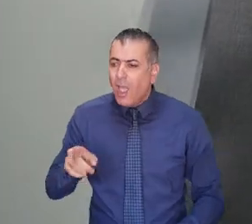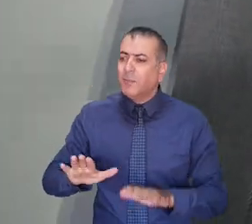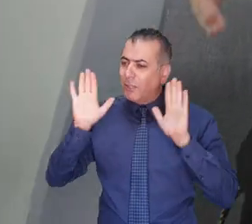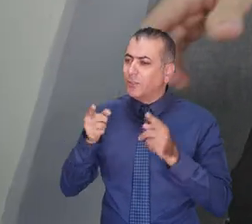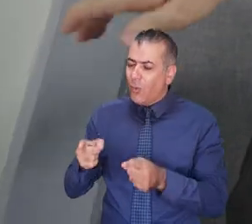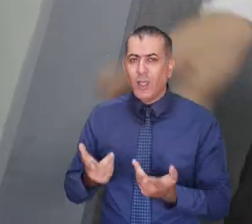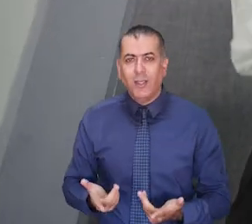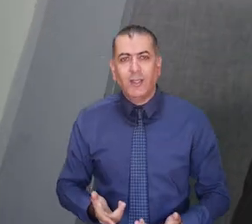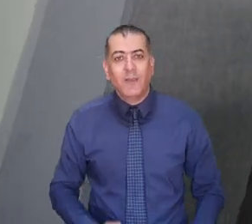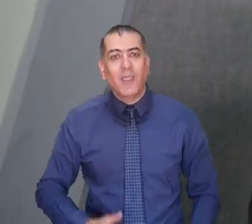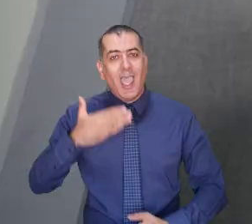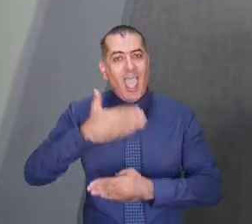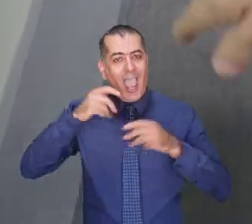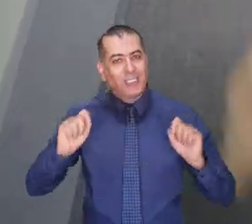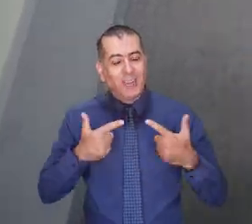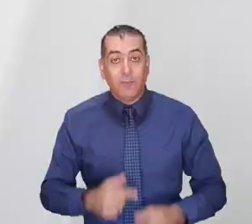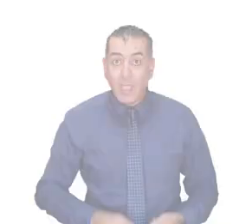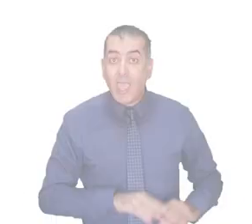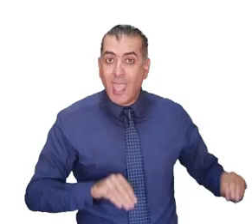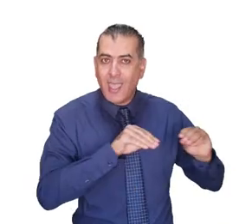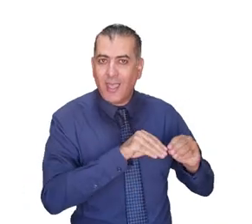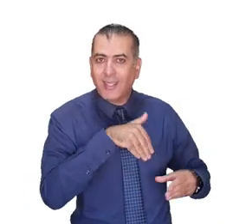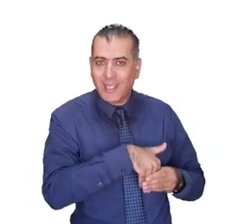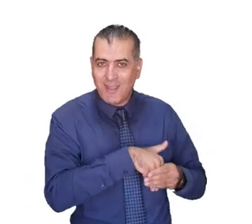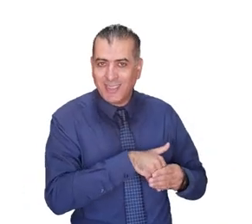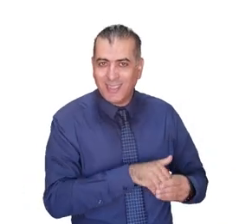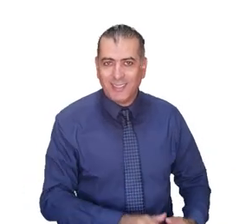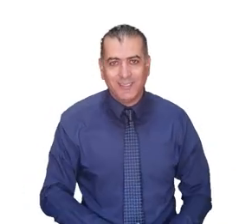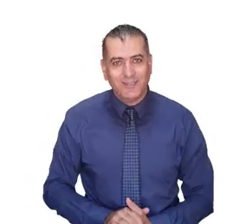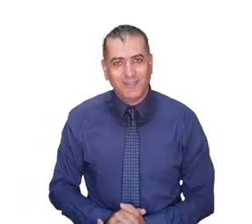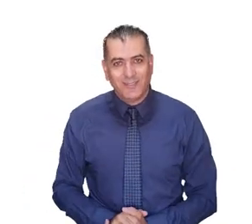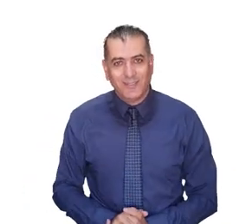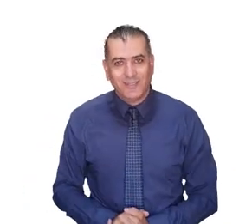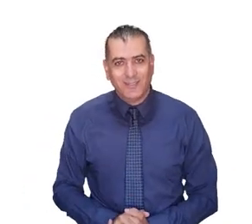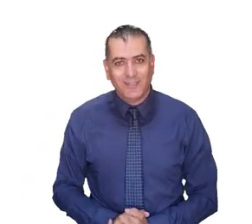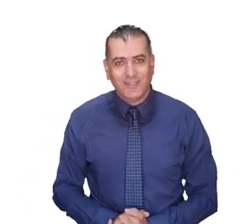بس هي هاي أكشن. الهيئة المستقلة للانتخاب.